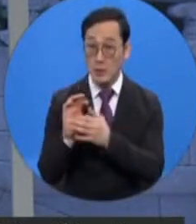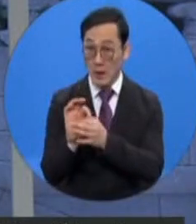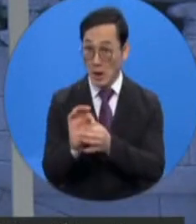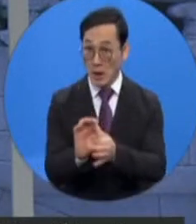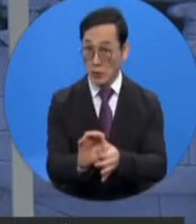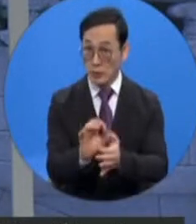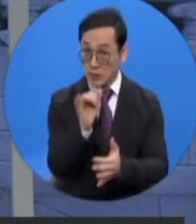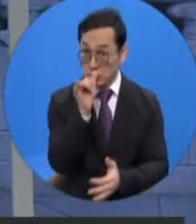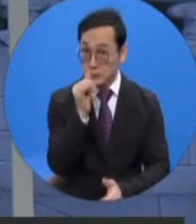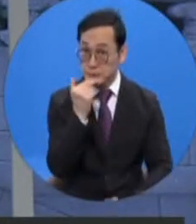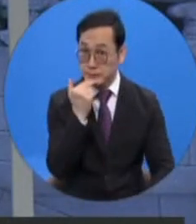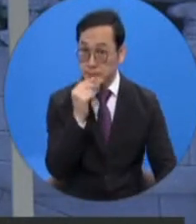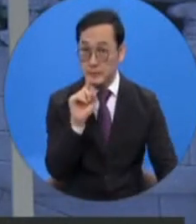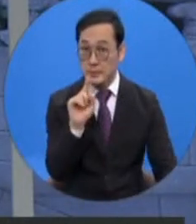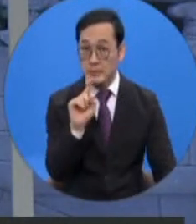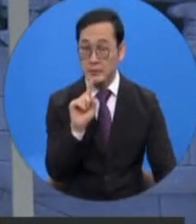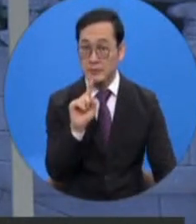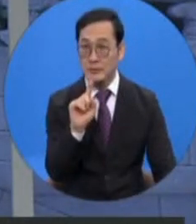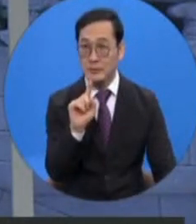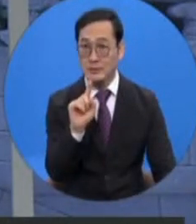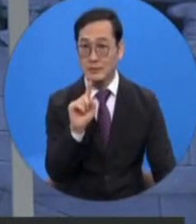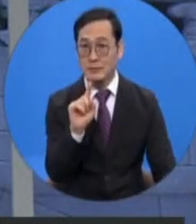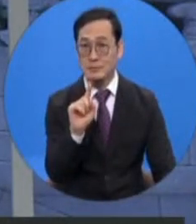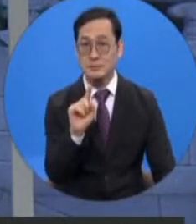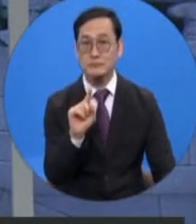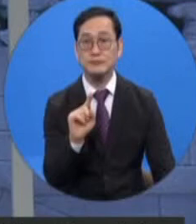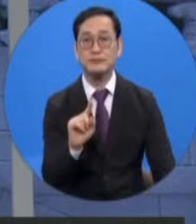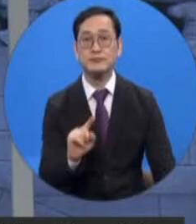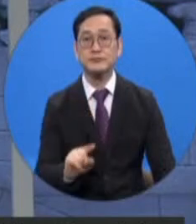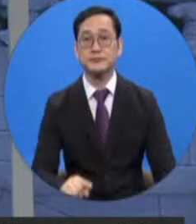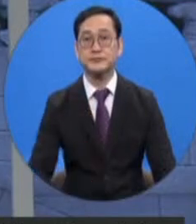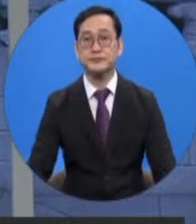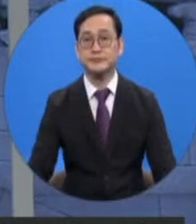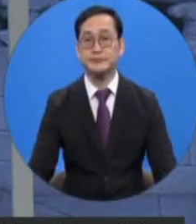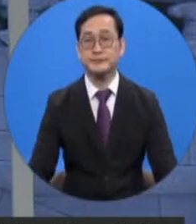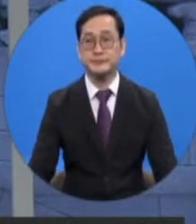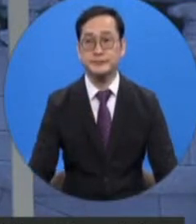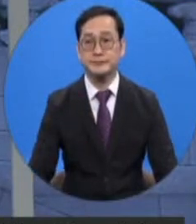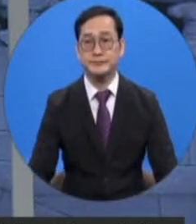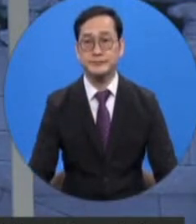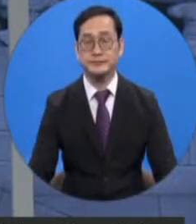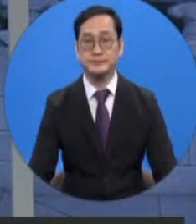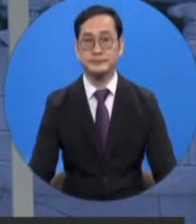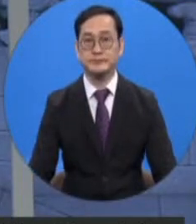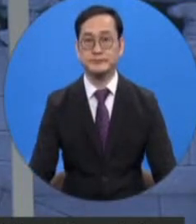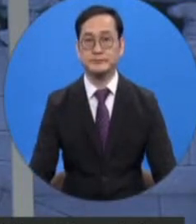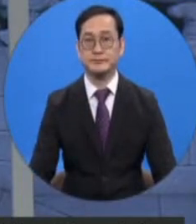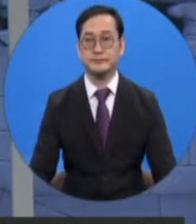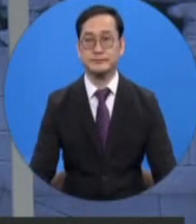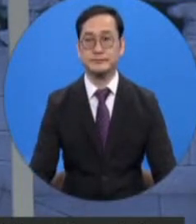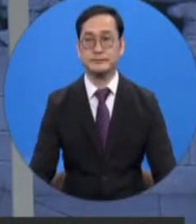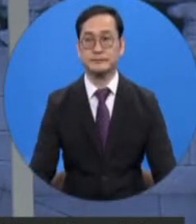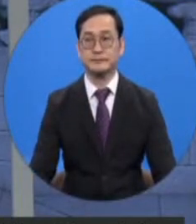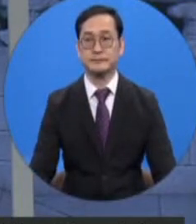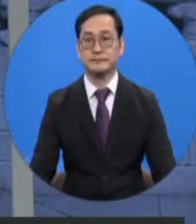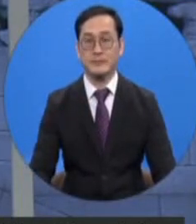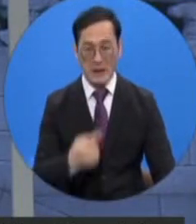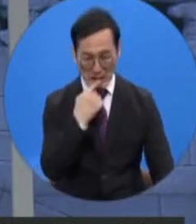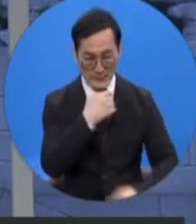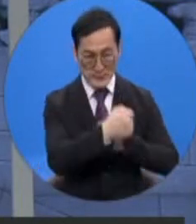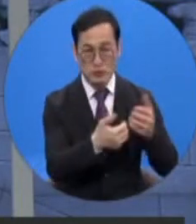이 상습성의 여부를 판단할 수 있는 기준이다라고 지적을 해주셨는데 어제 한때 저희 돌직구쇼에서 민주당 선대위 측의